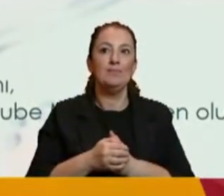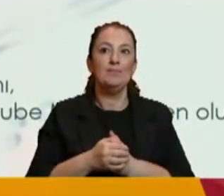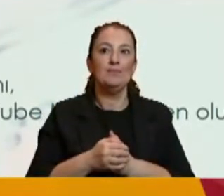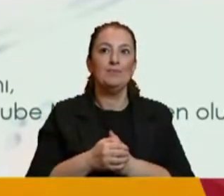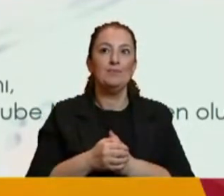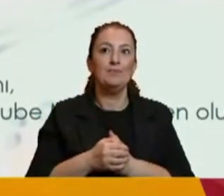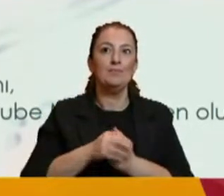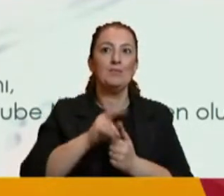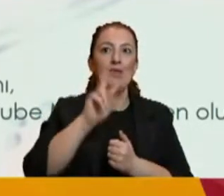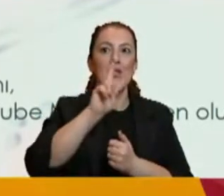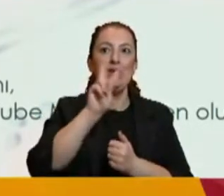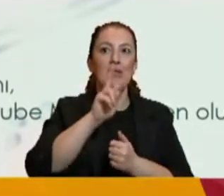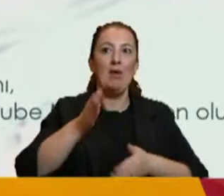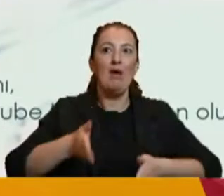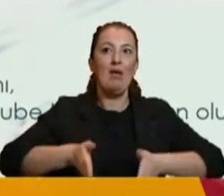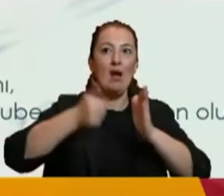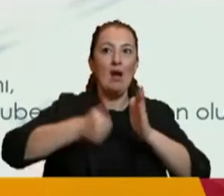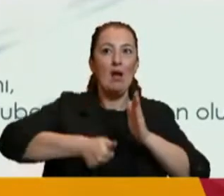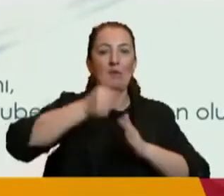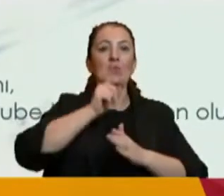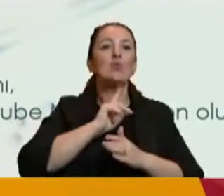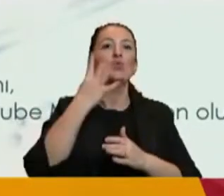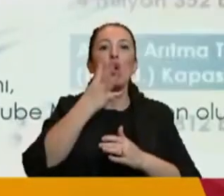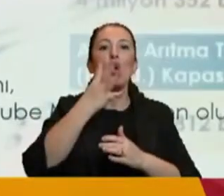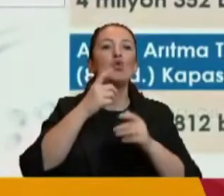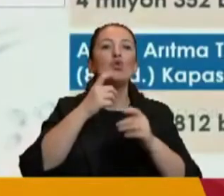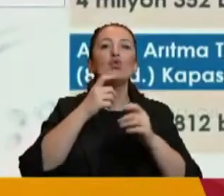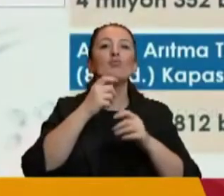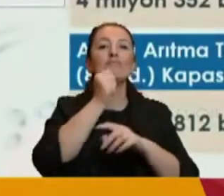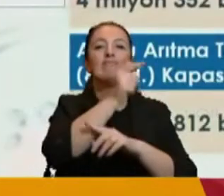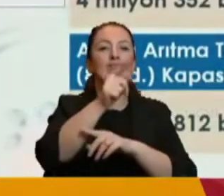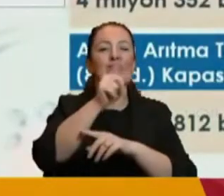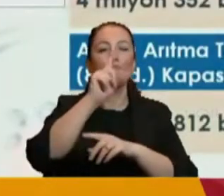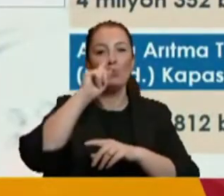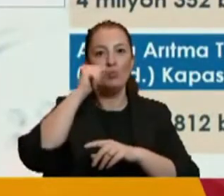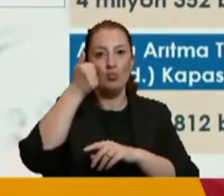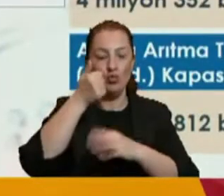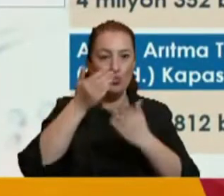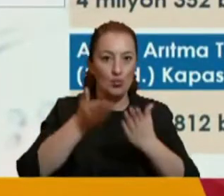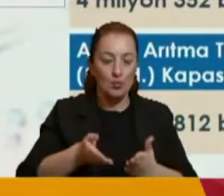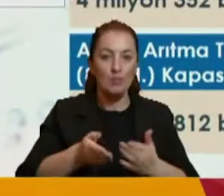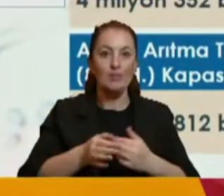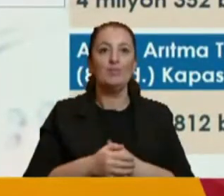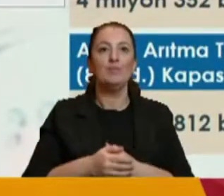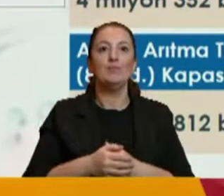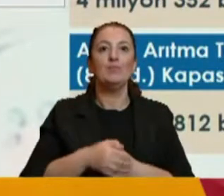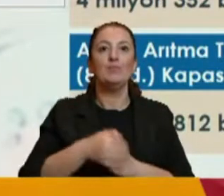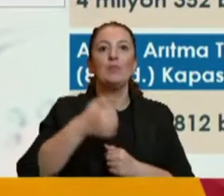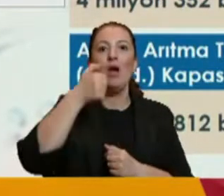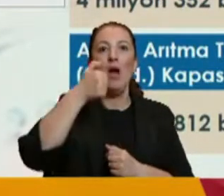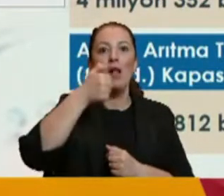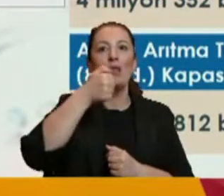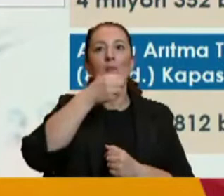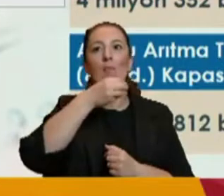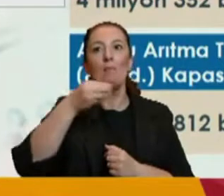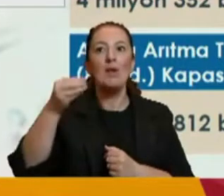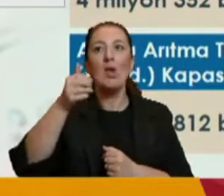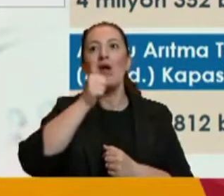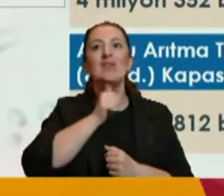20 Daire Başkanı ve 104 şube müdüründen müteşekkiriz 6 milyon